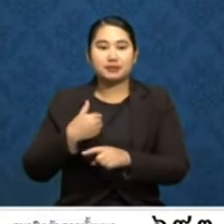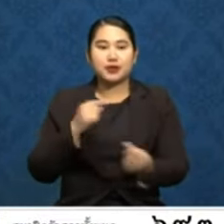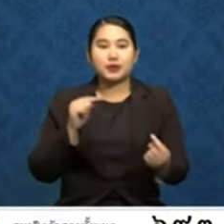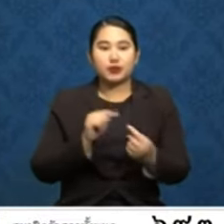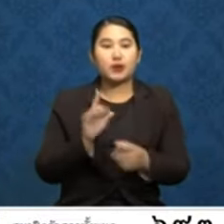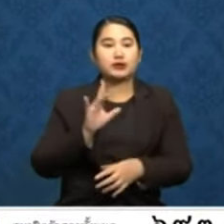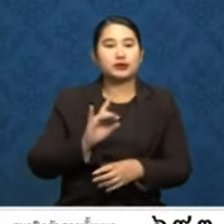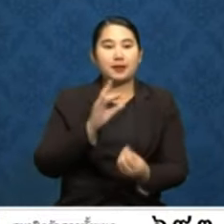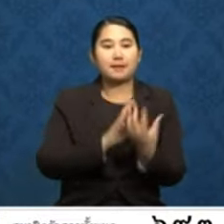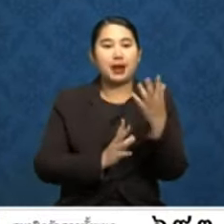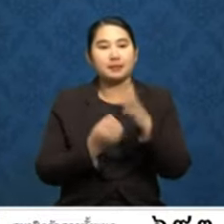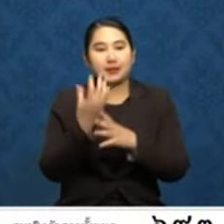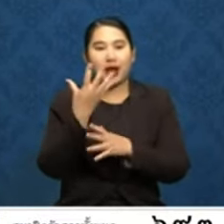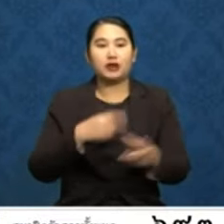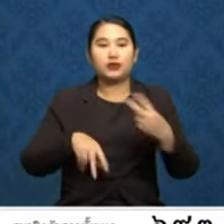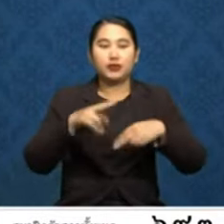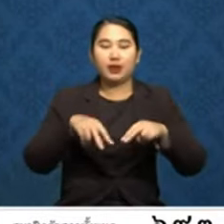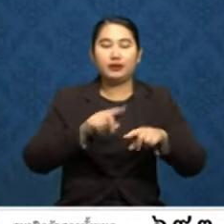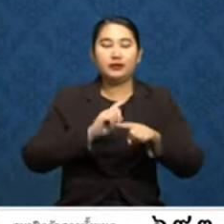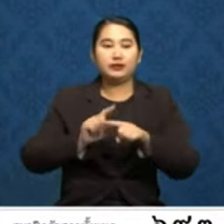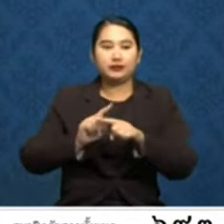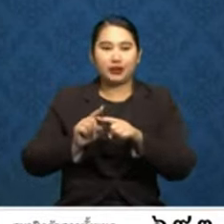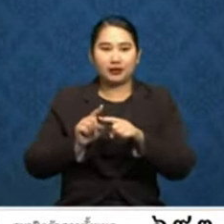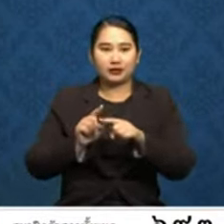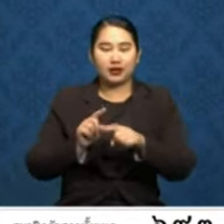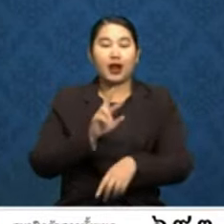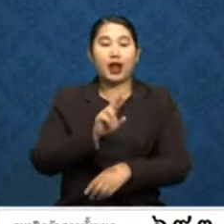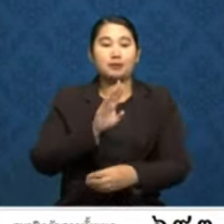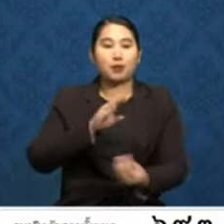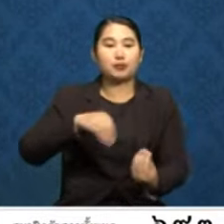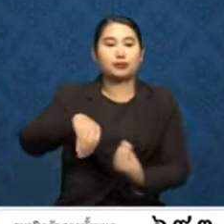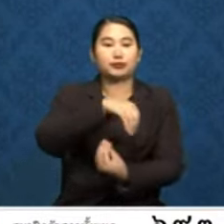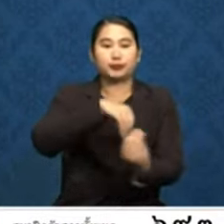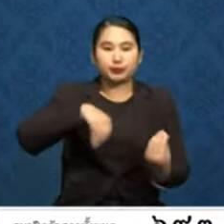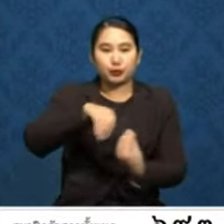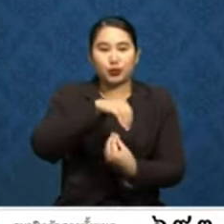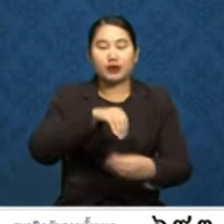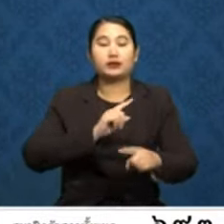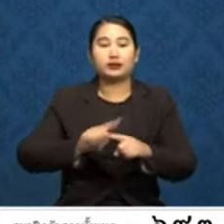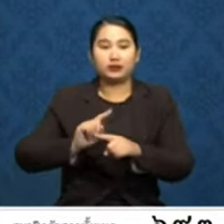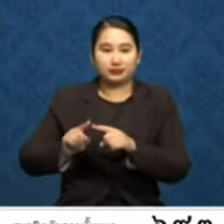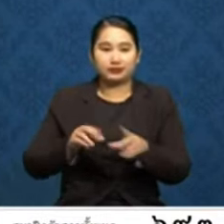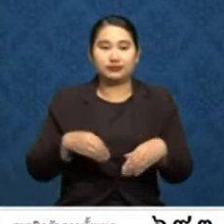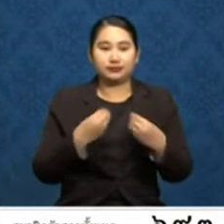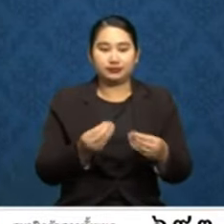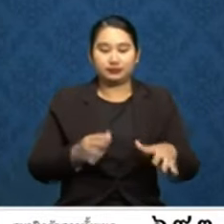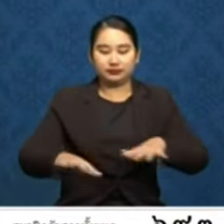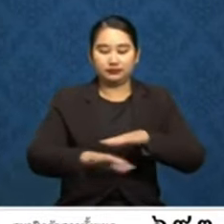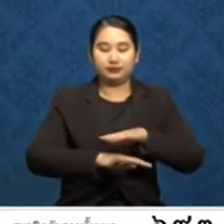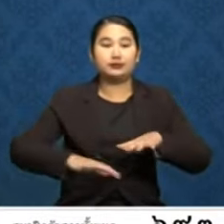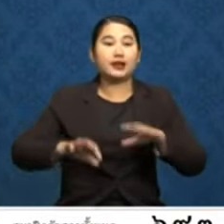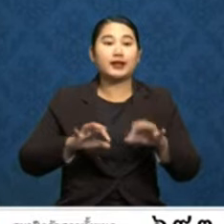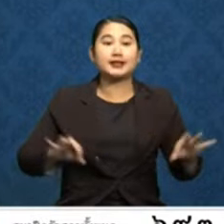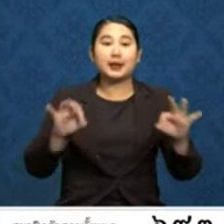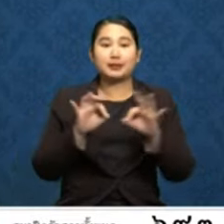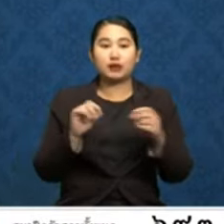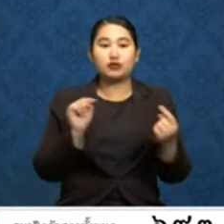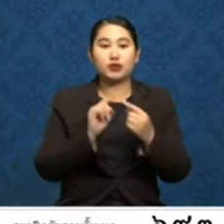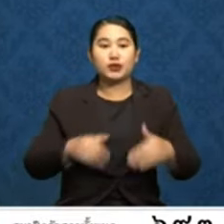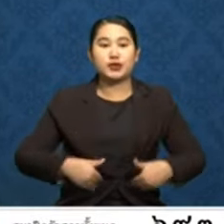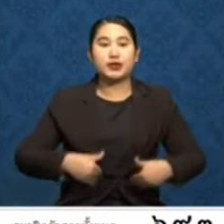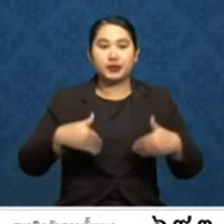าพและรักษาสมดุลของระบบนิเวศท้องถิ่นเพื่อให้เป็นรากฐานสำคัญในการดำร